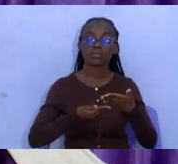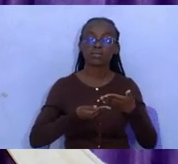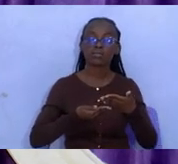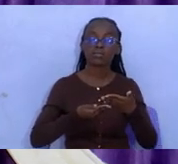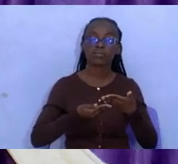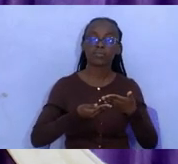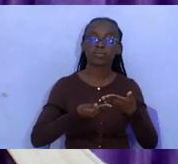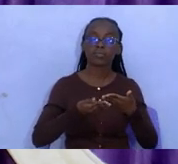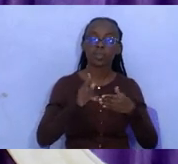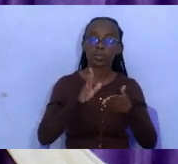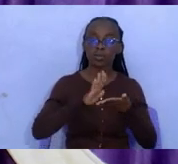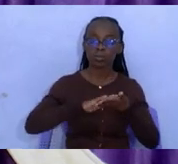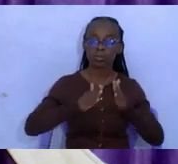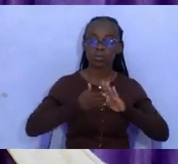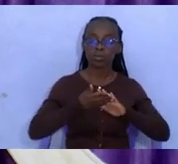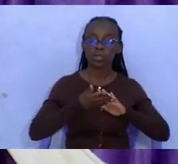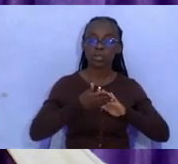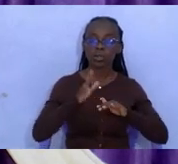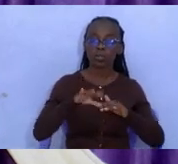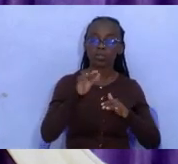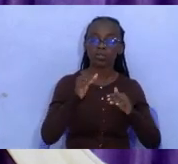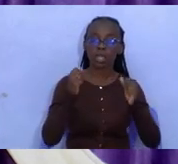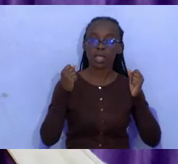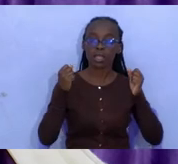ungekuwa ni kama umempata the boss.